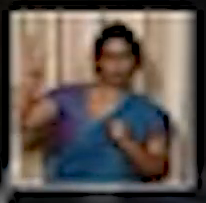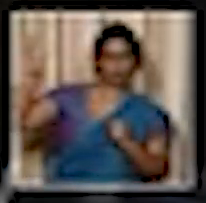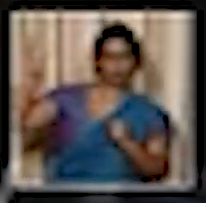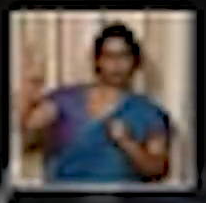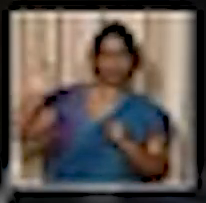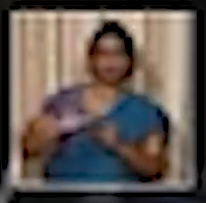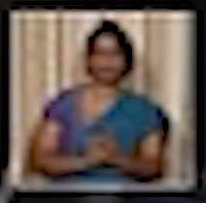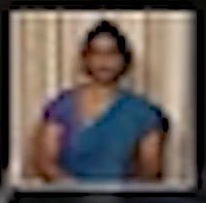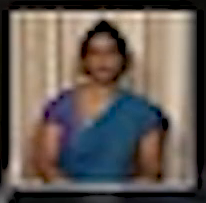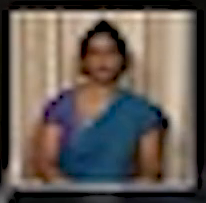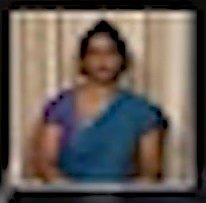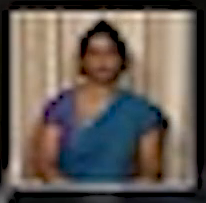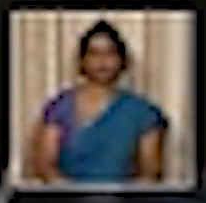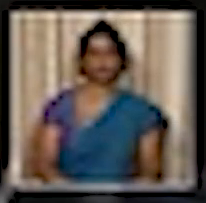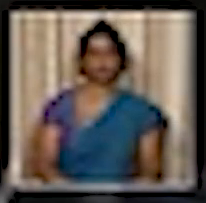මේ